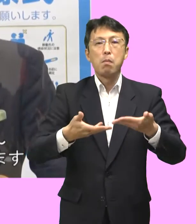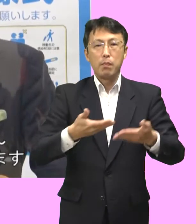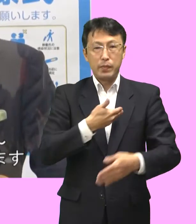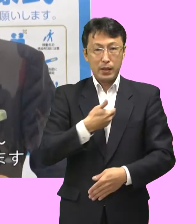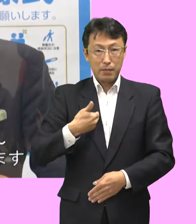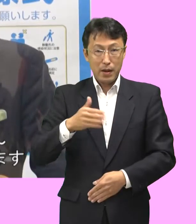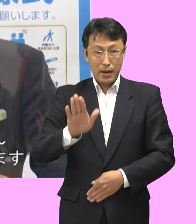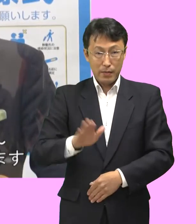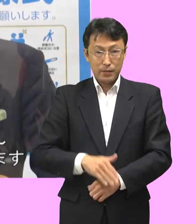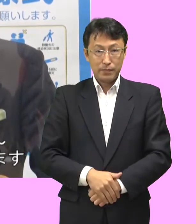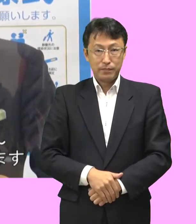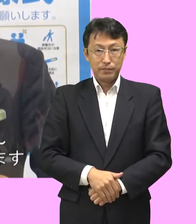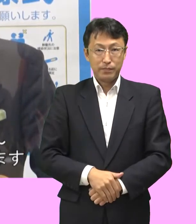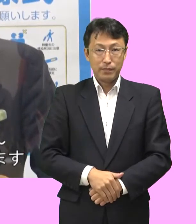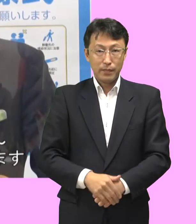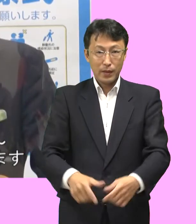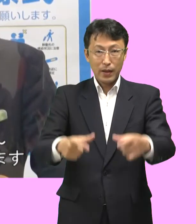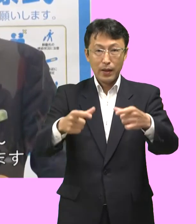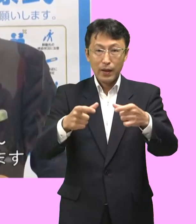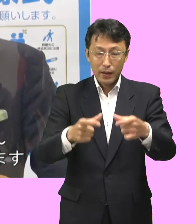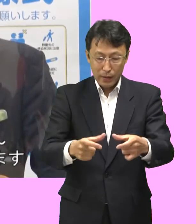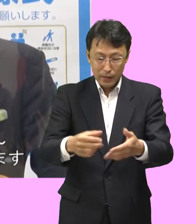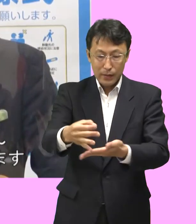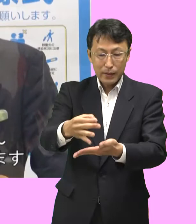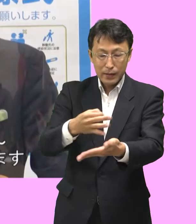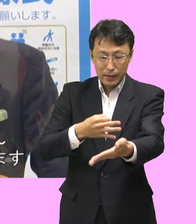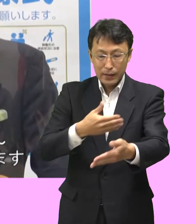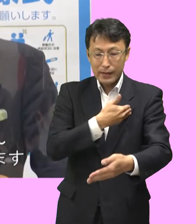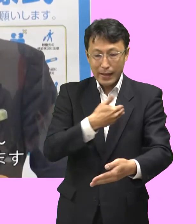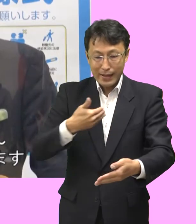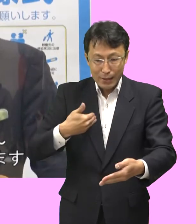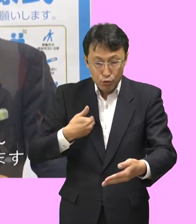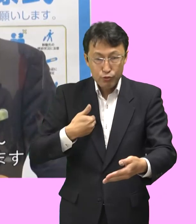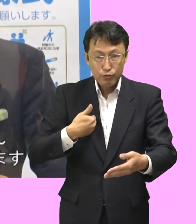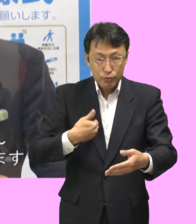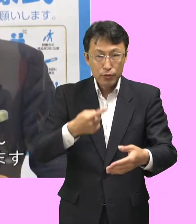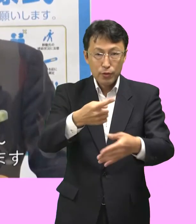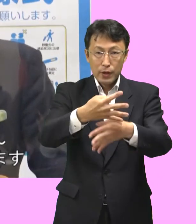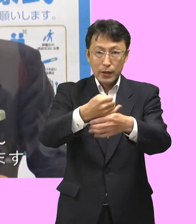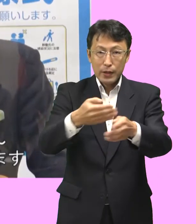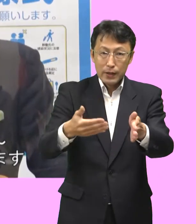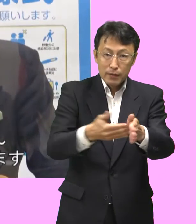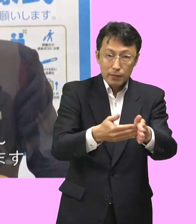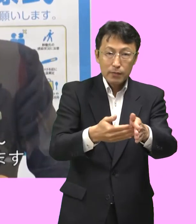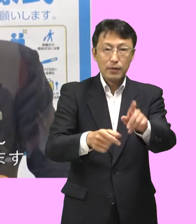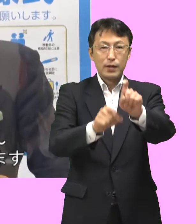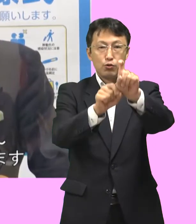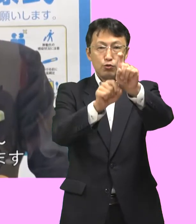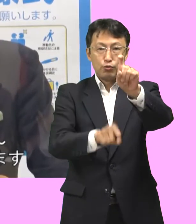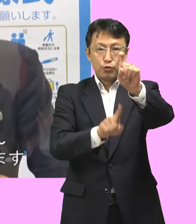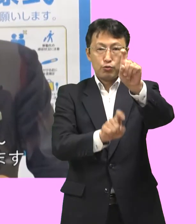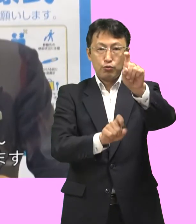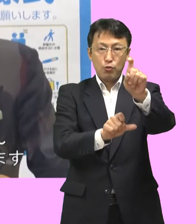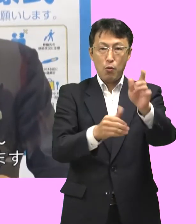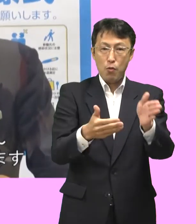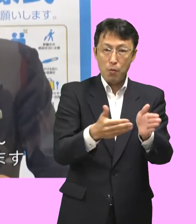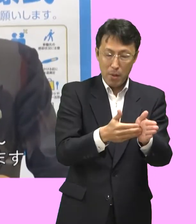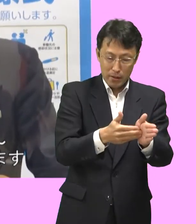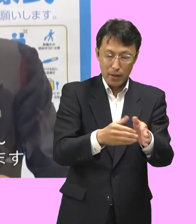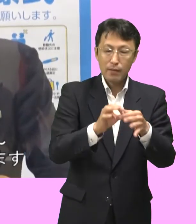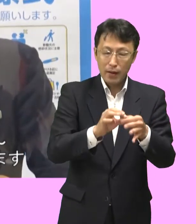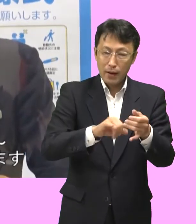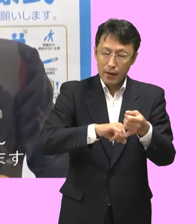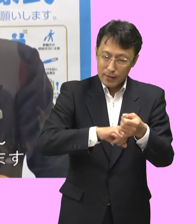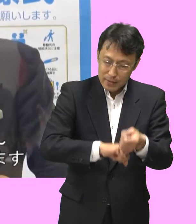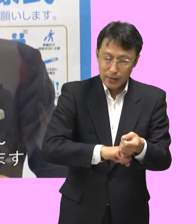ですね、12月の15日までというふうになっておりますので、まだの方はですね、ぜひ早めにお引き換えを